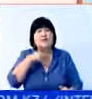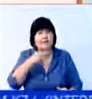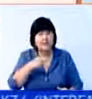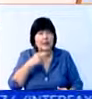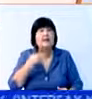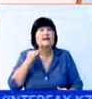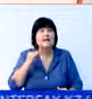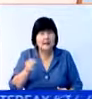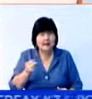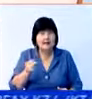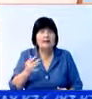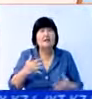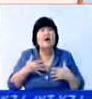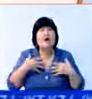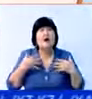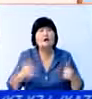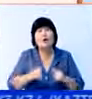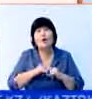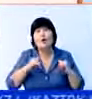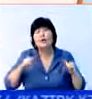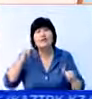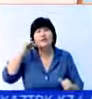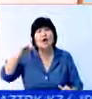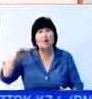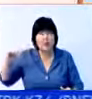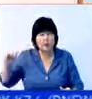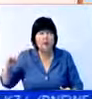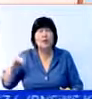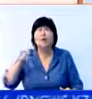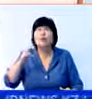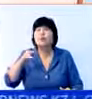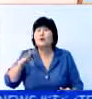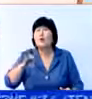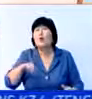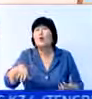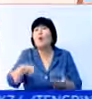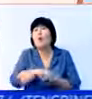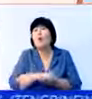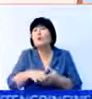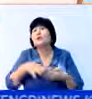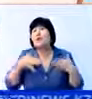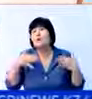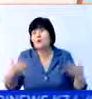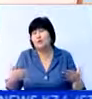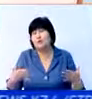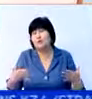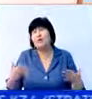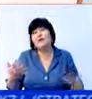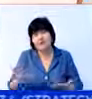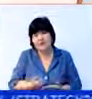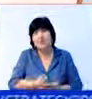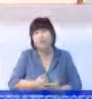и на здоровье, развитие подростков, то общество в очень большом выигрыше.